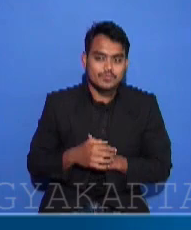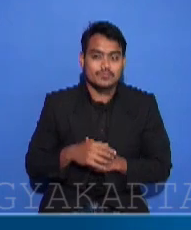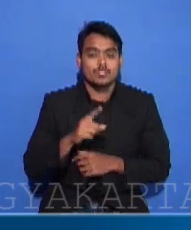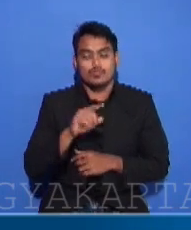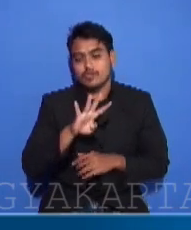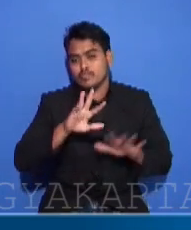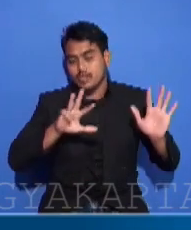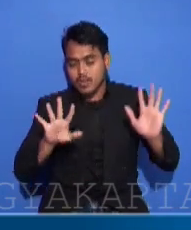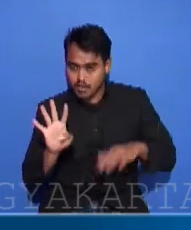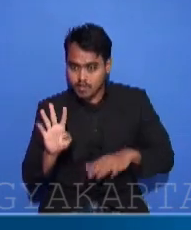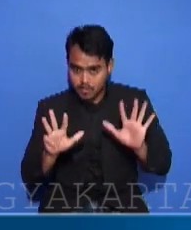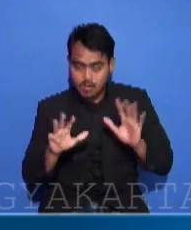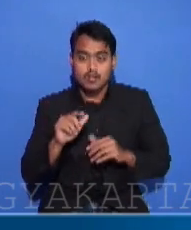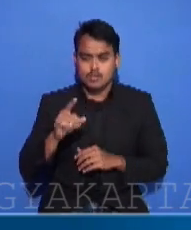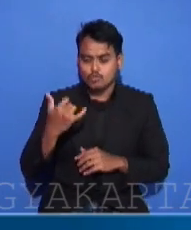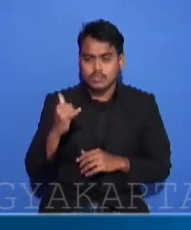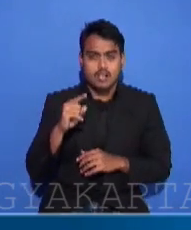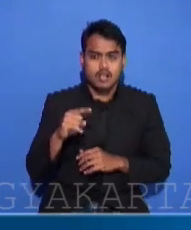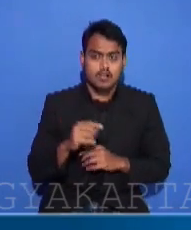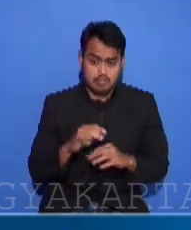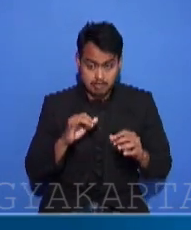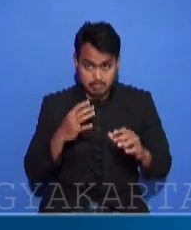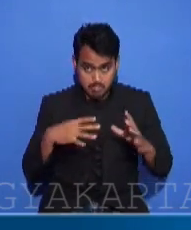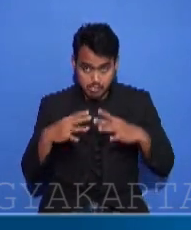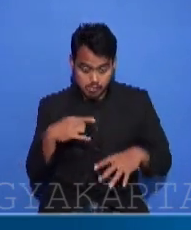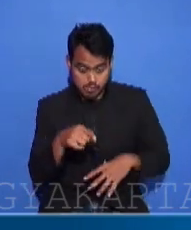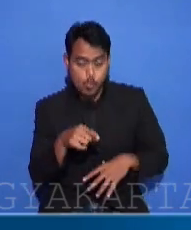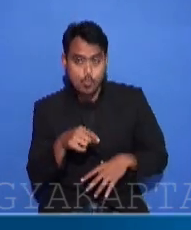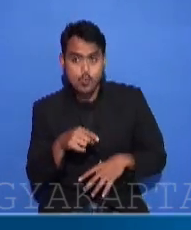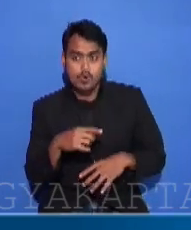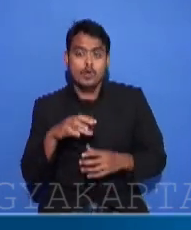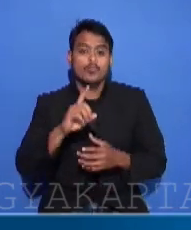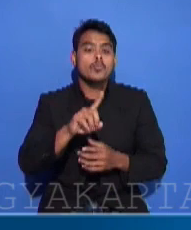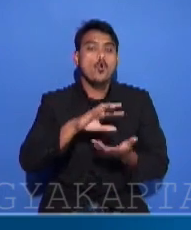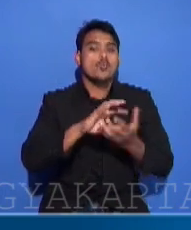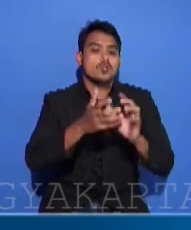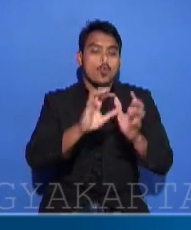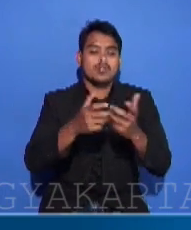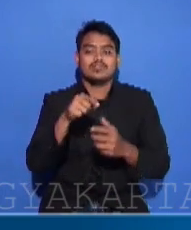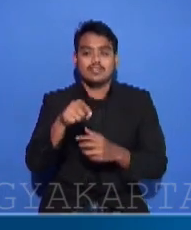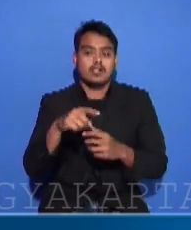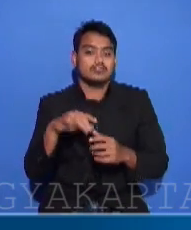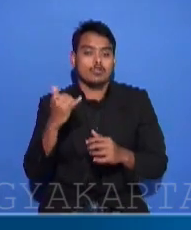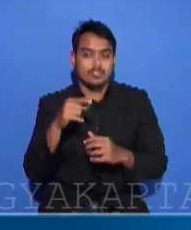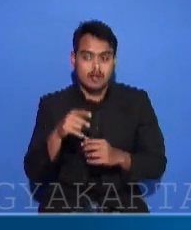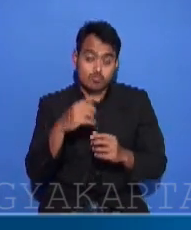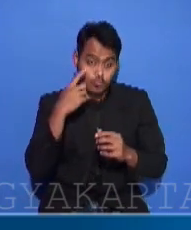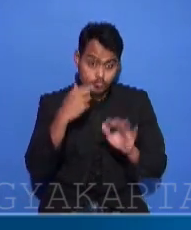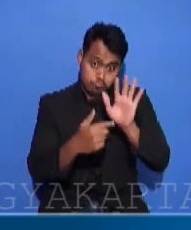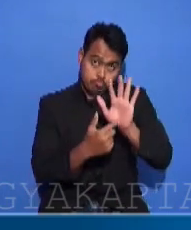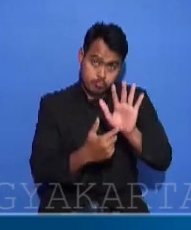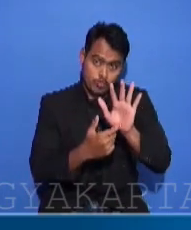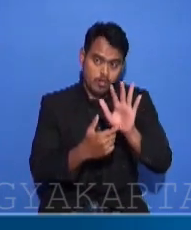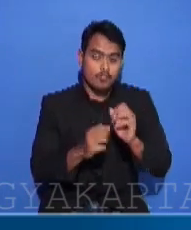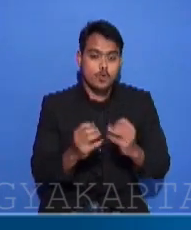Yogyakarta. Aksi teatrikal yang diperagakan oleh komunitas Jogja 45 menggambarkan situasi sebelum hingga sesudah